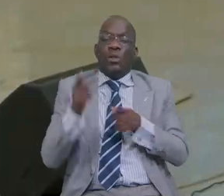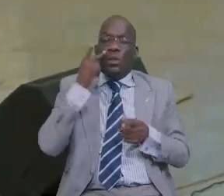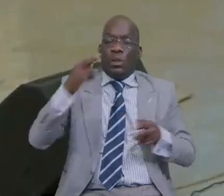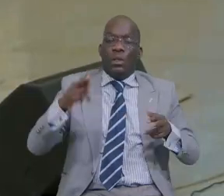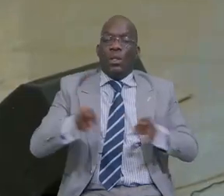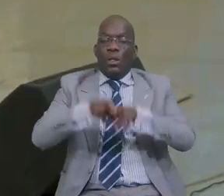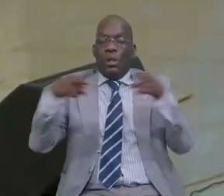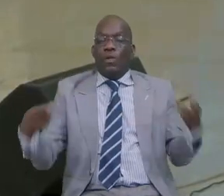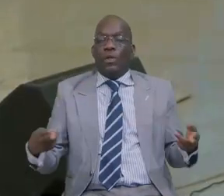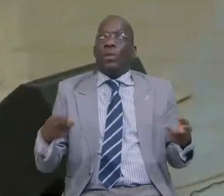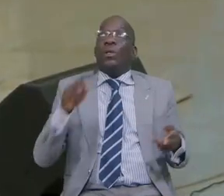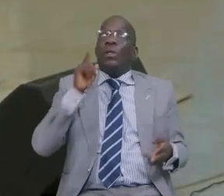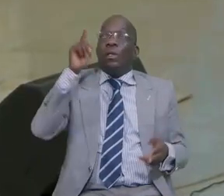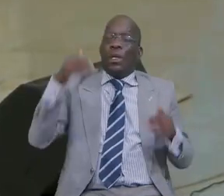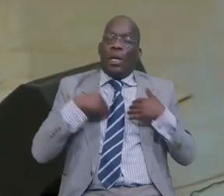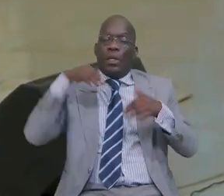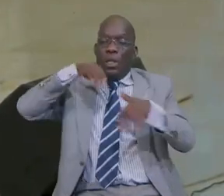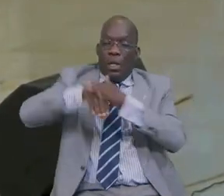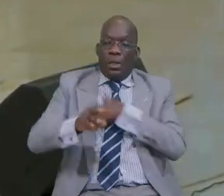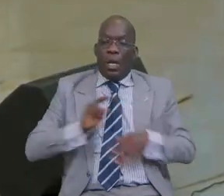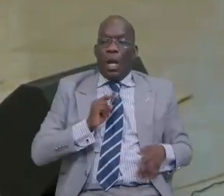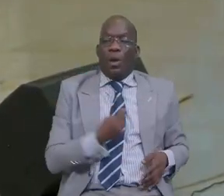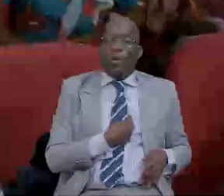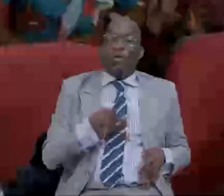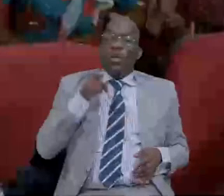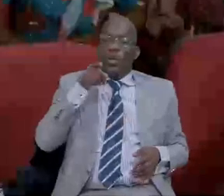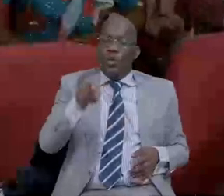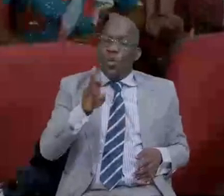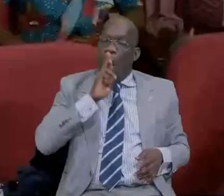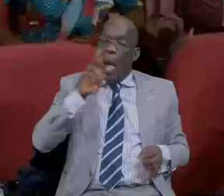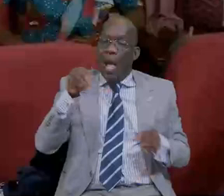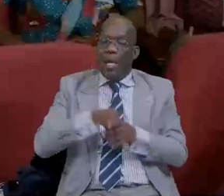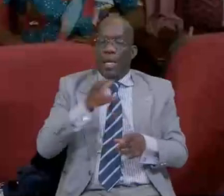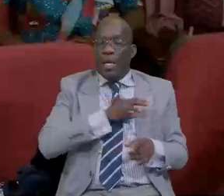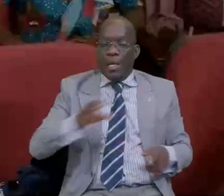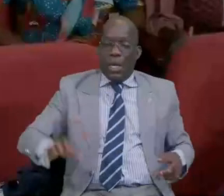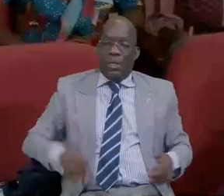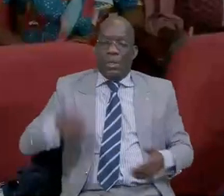une relation. Il est déjà en nous. Tu es en Christ.